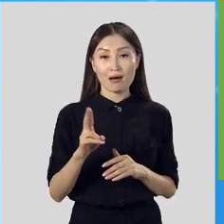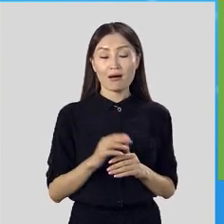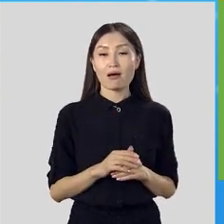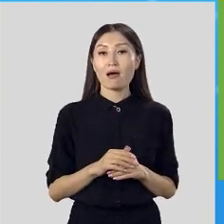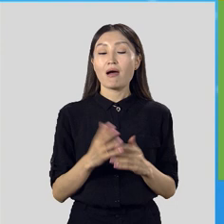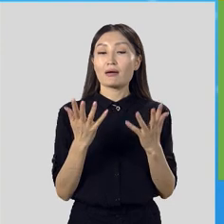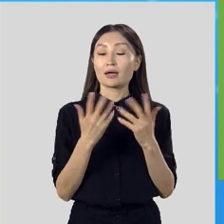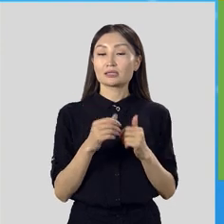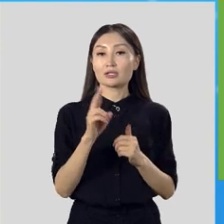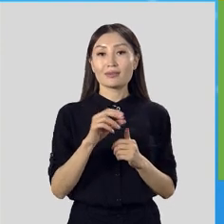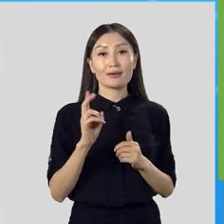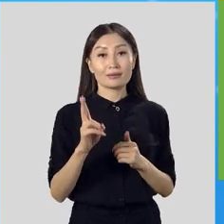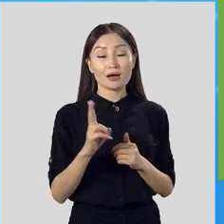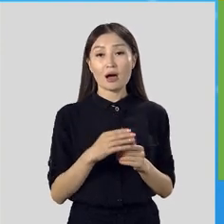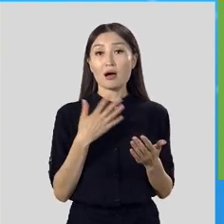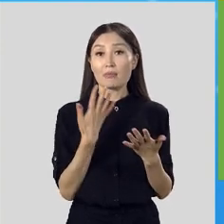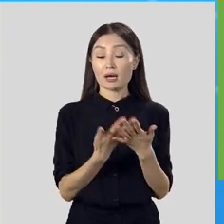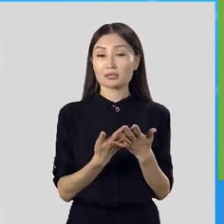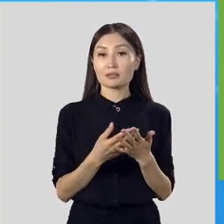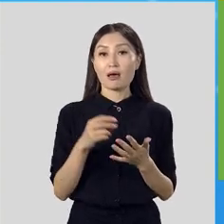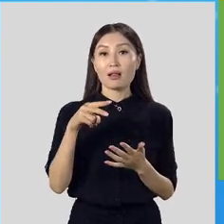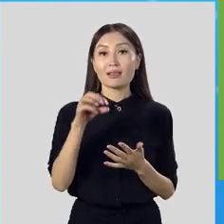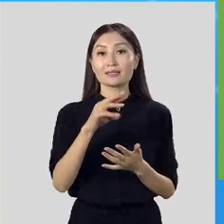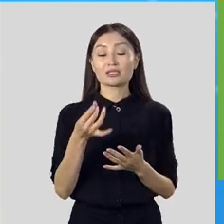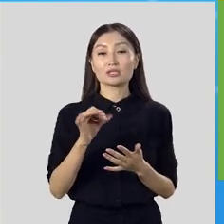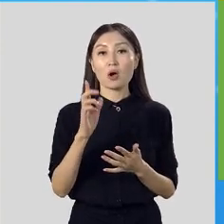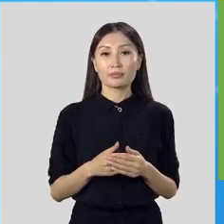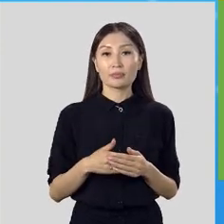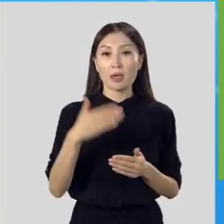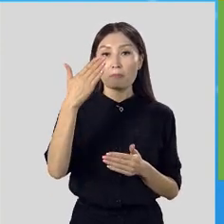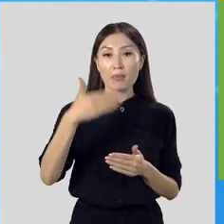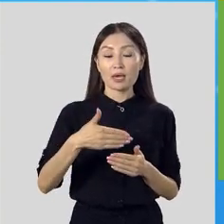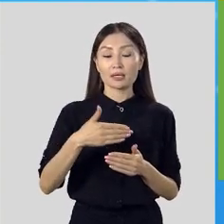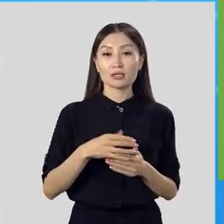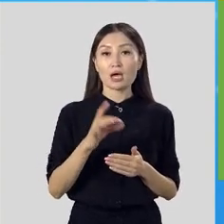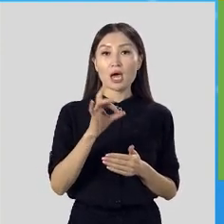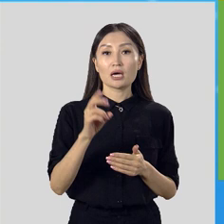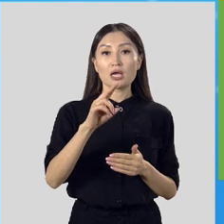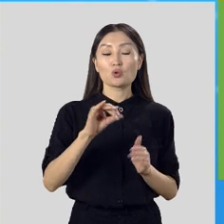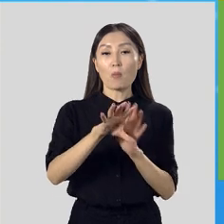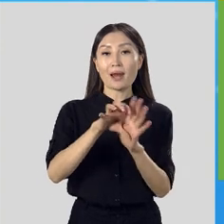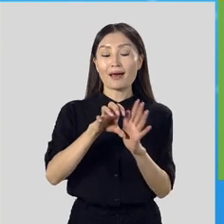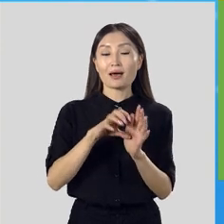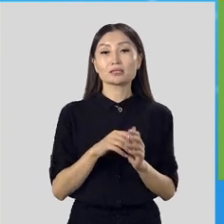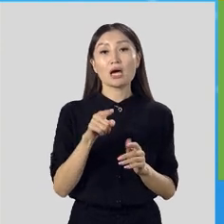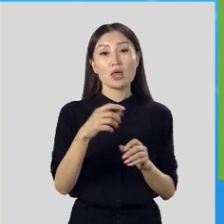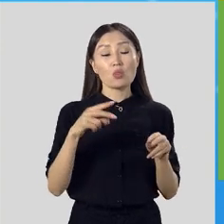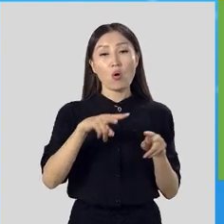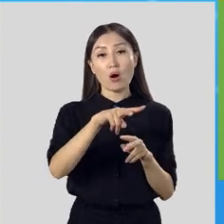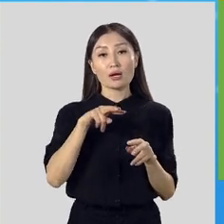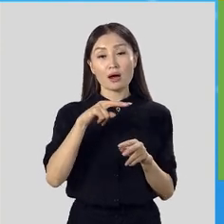Количество ДНК обозначается латинской буквой С. Перед редупликацией оно